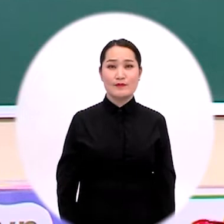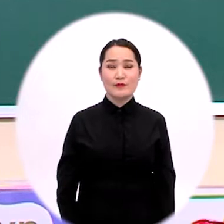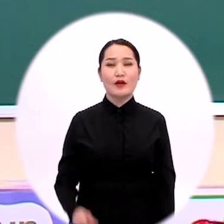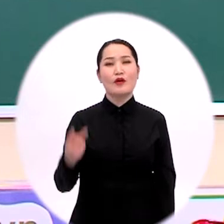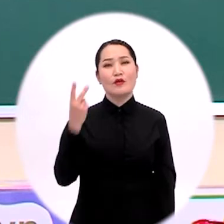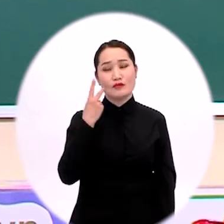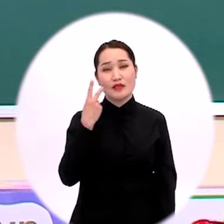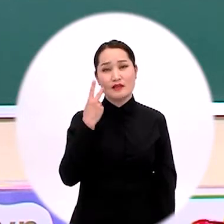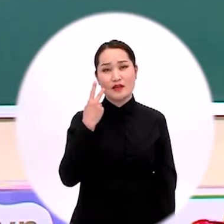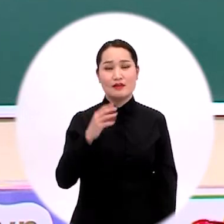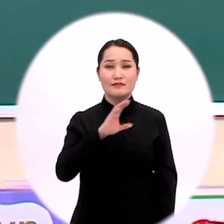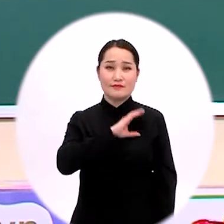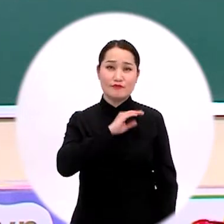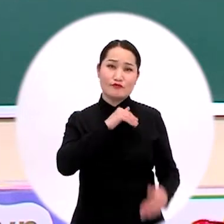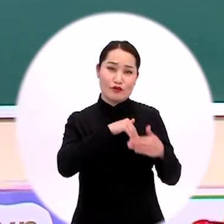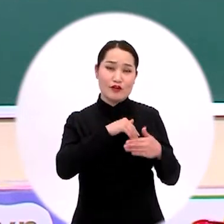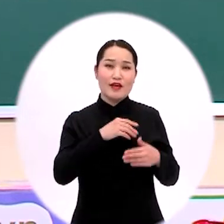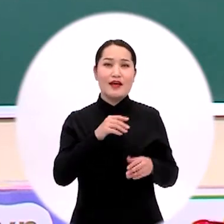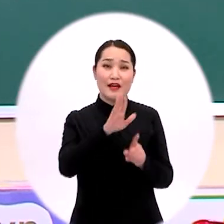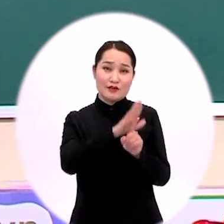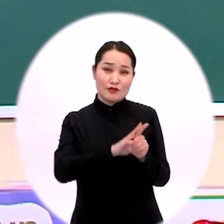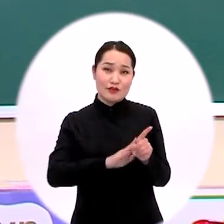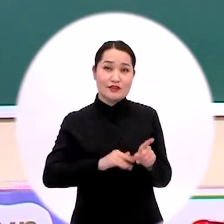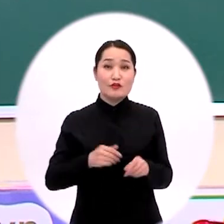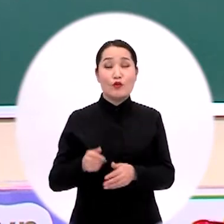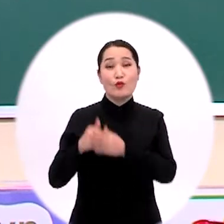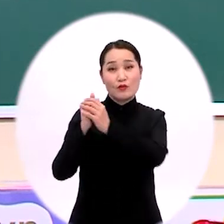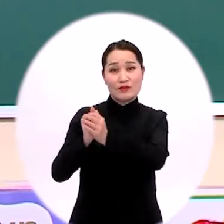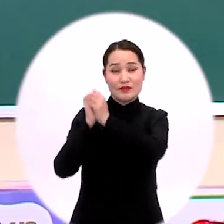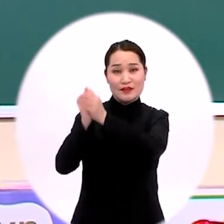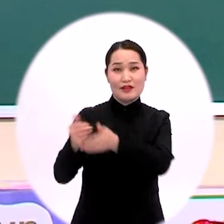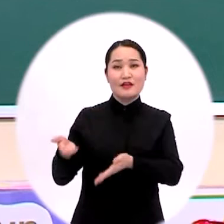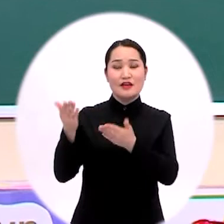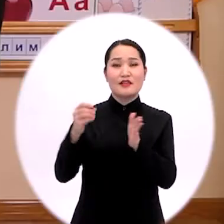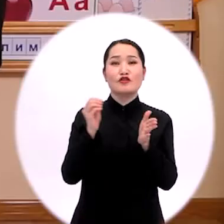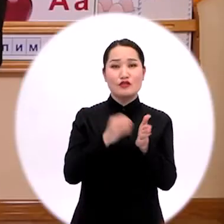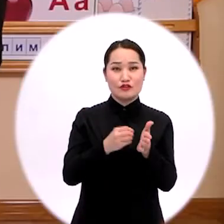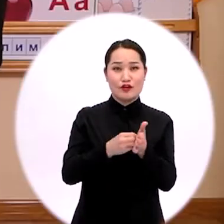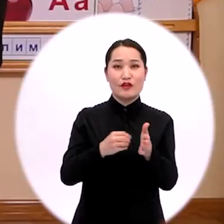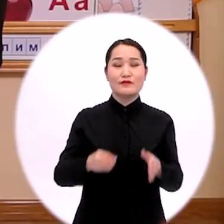Үргэлж сэтгэл дотроо ач тусыг нь санаж, хайрлаж, хүндэлж, дээдлж байх ёстой.